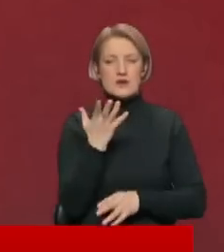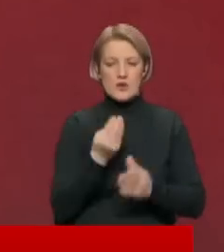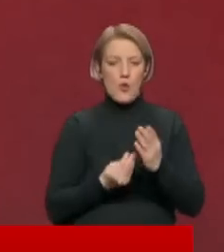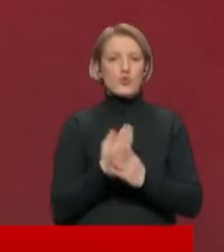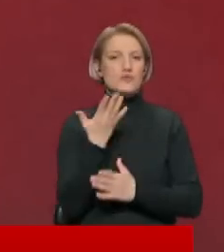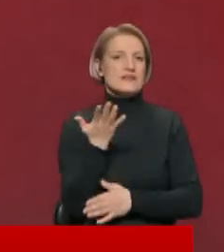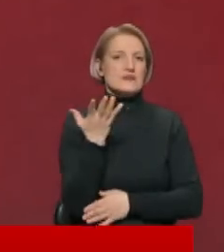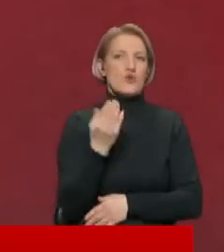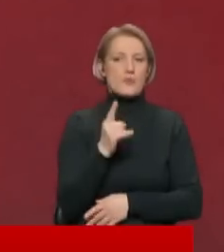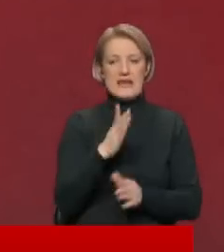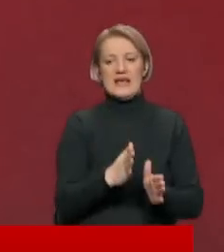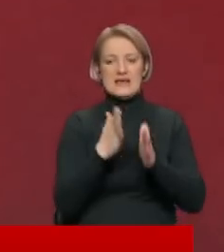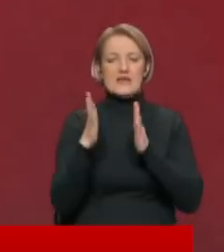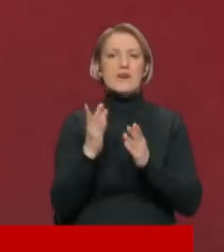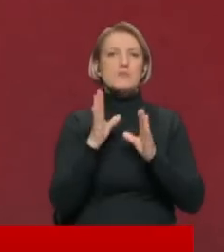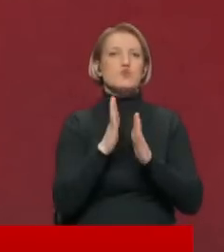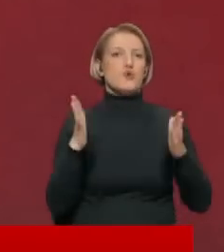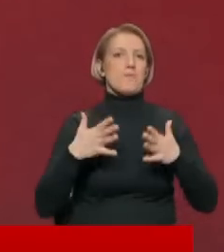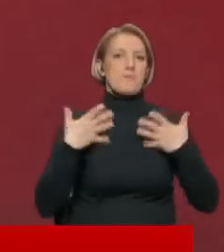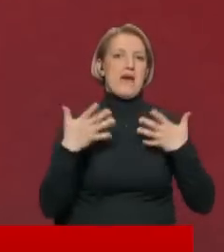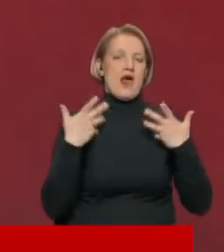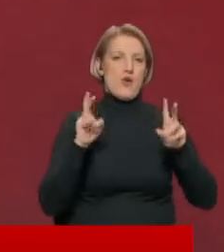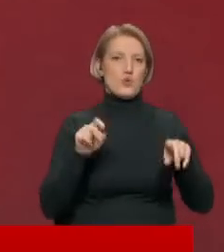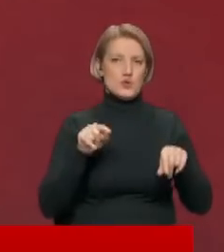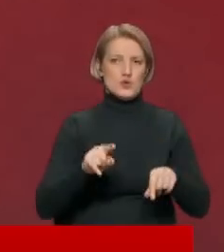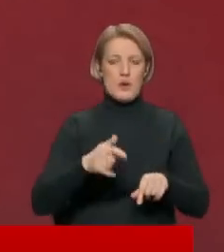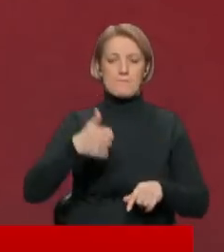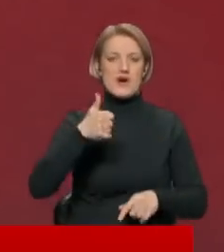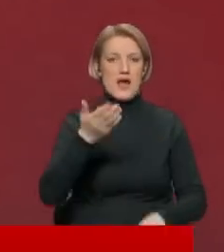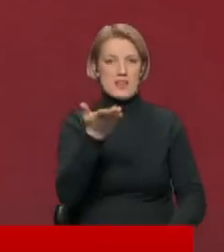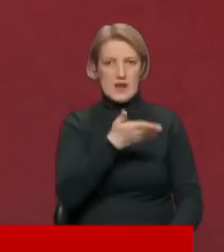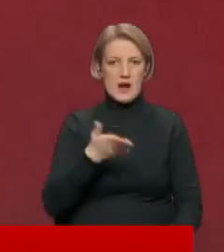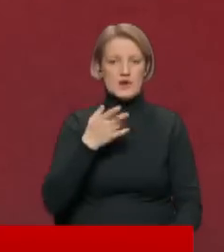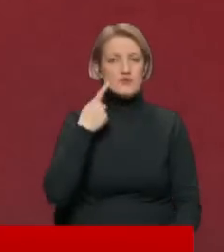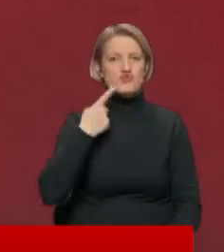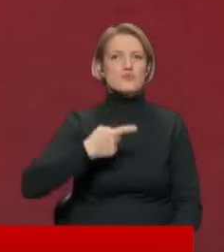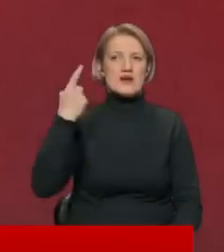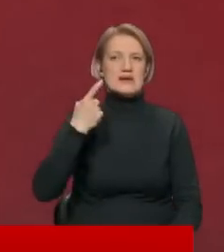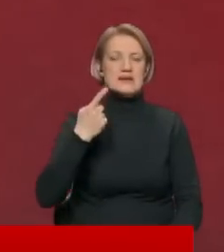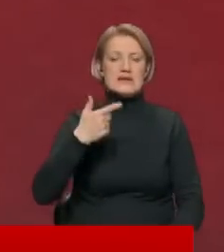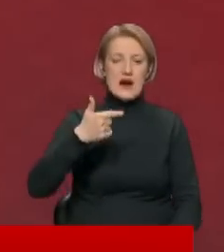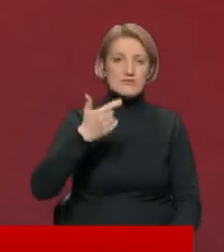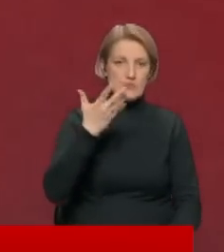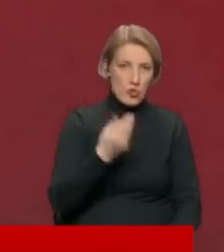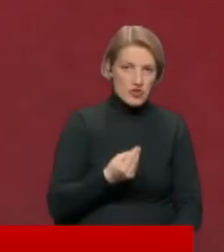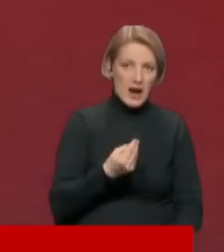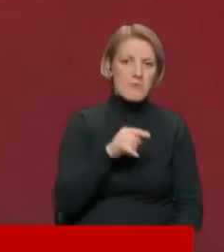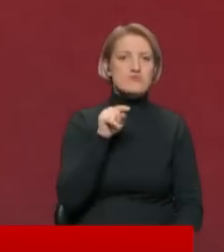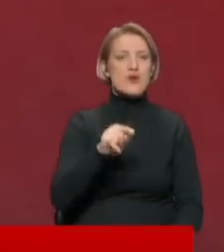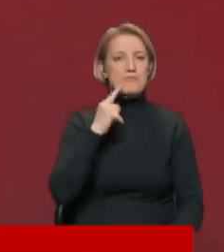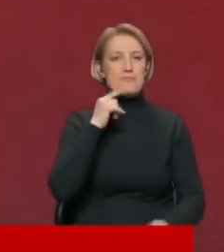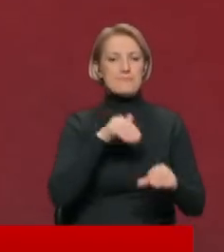olacak Bir yandan da bu büyük bir merak konusu liderler mesela Cumhurbaşkanı yardımcısı mı olacak Burada